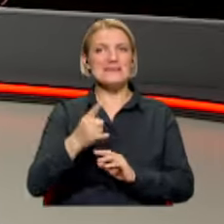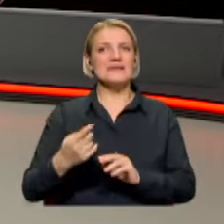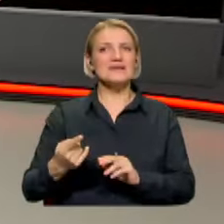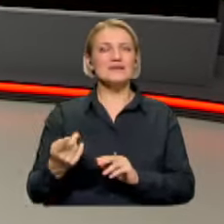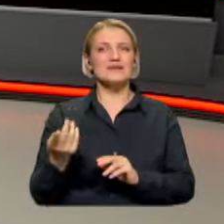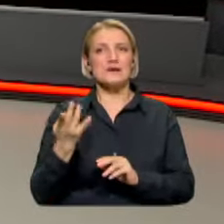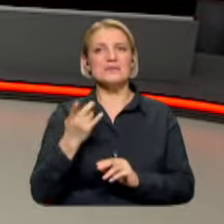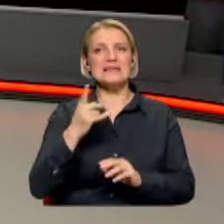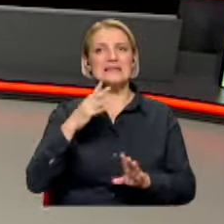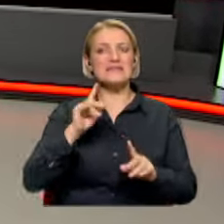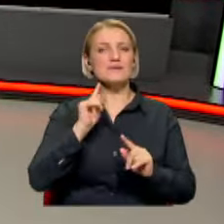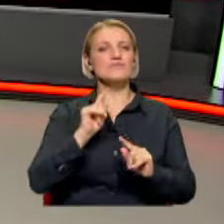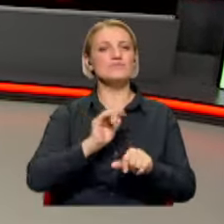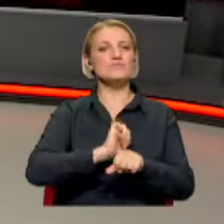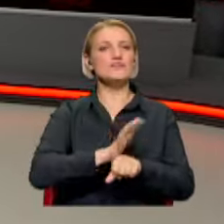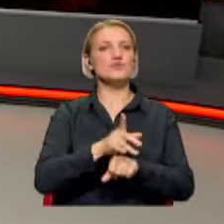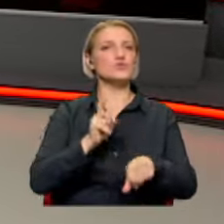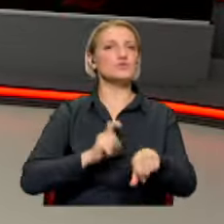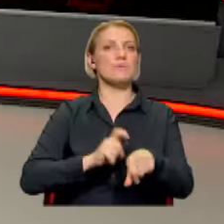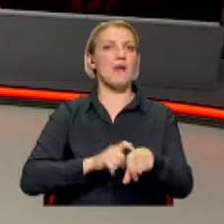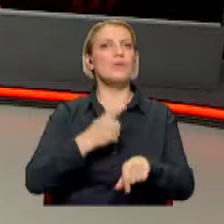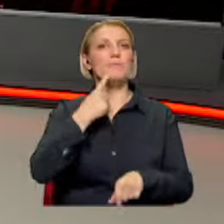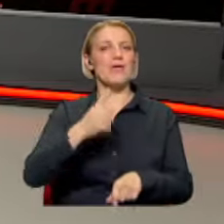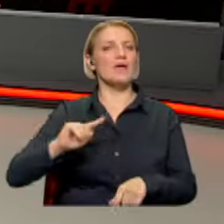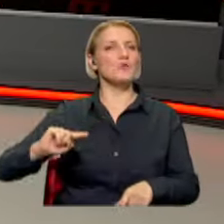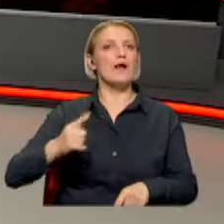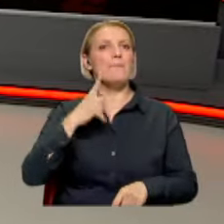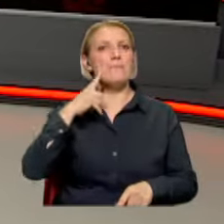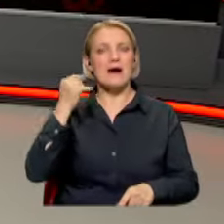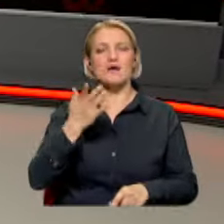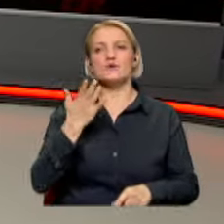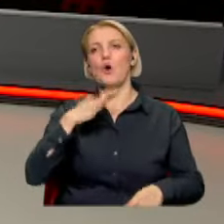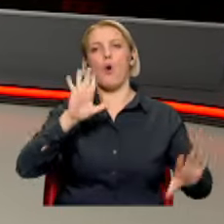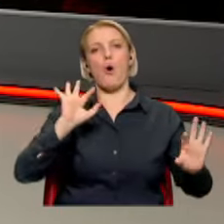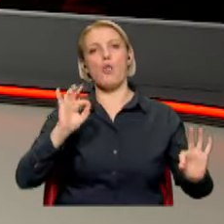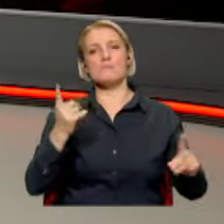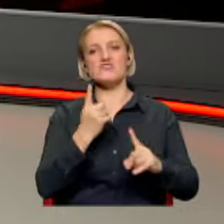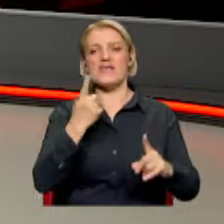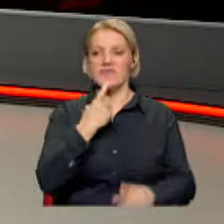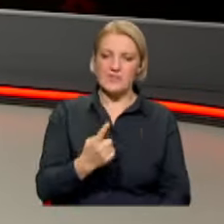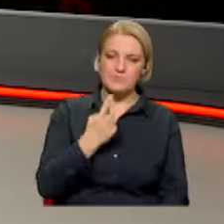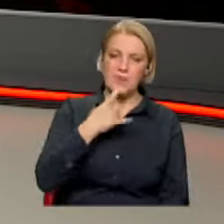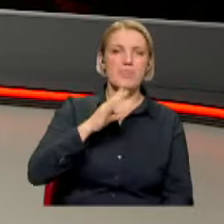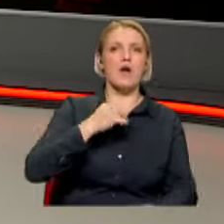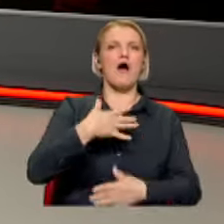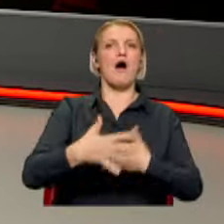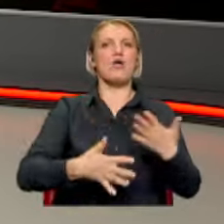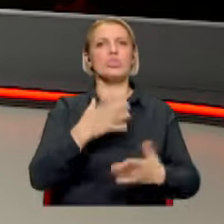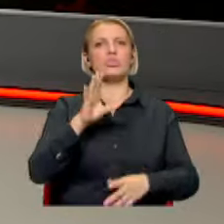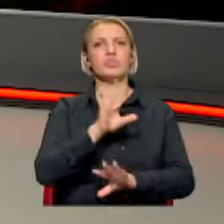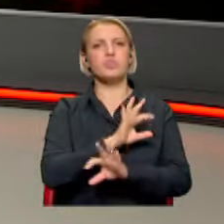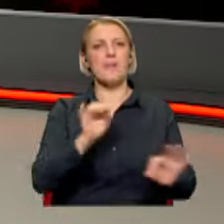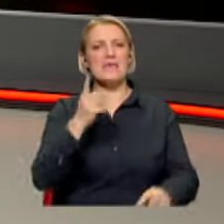oldu salgın zamanında dedi Ulaştırma Bakanı sonra Ulaştırma Bakanı Yok öyle bir şey dedim Demedim filan karıştı Tam da bir